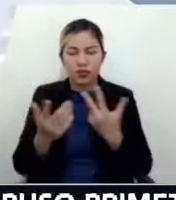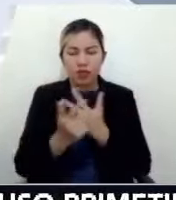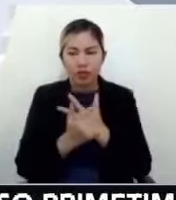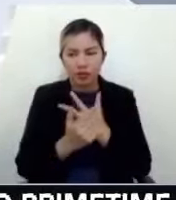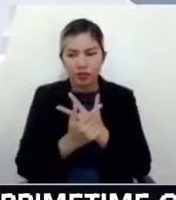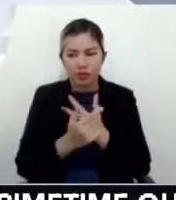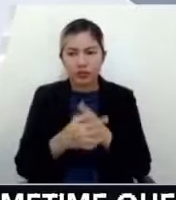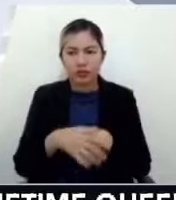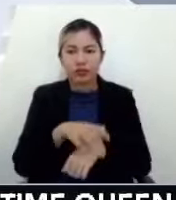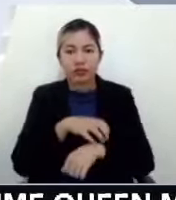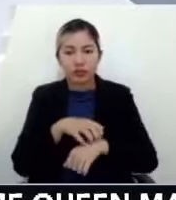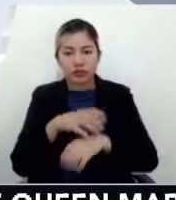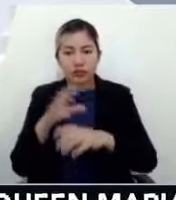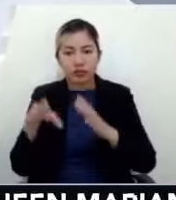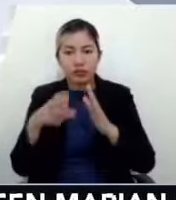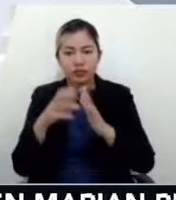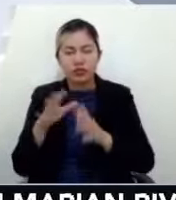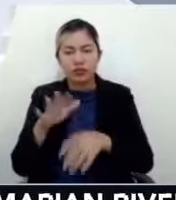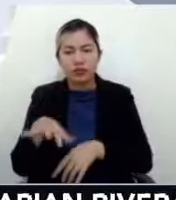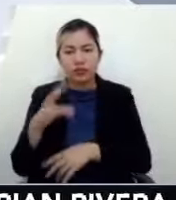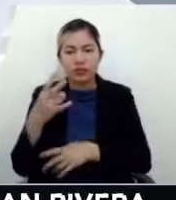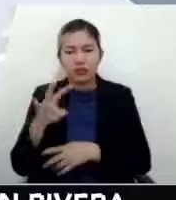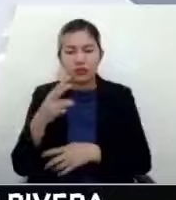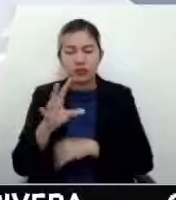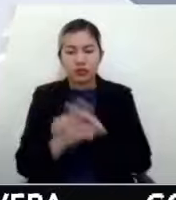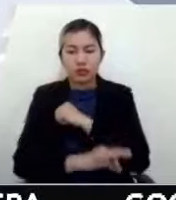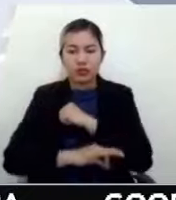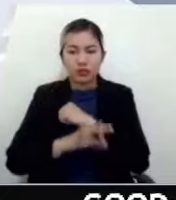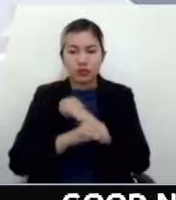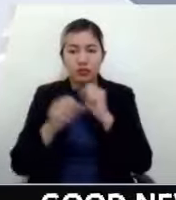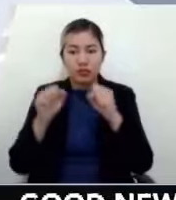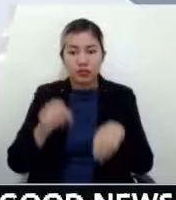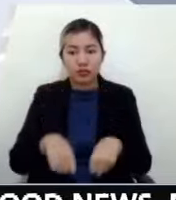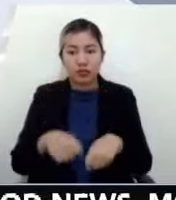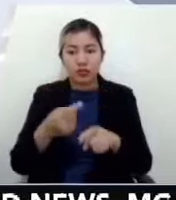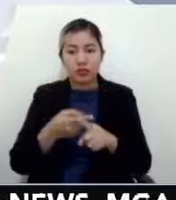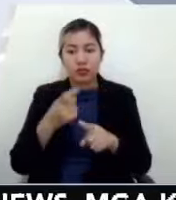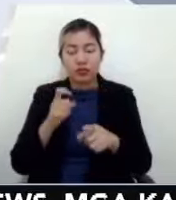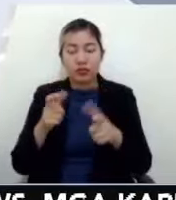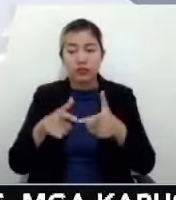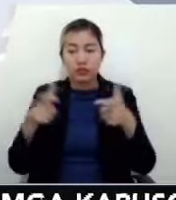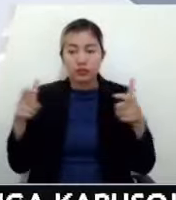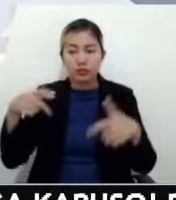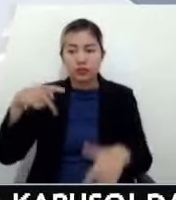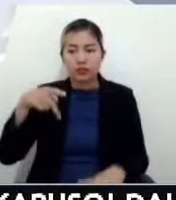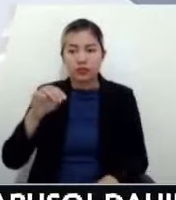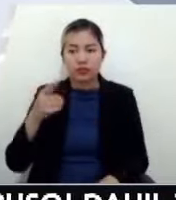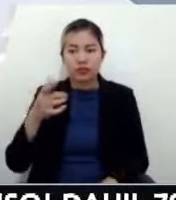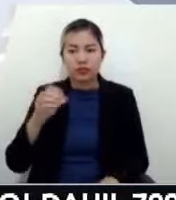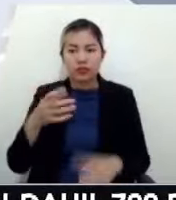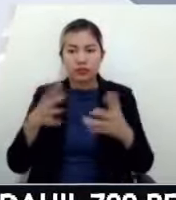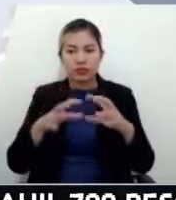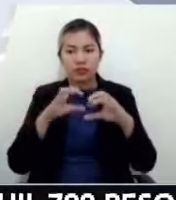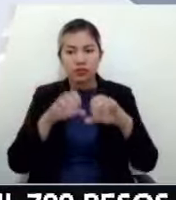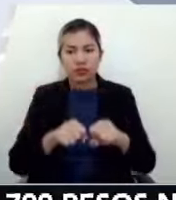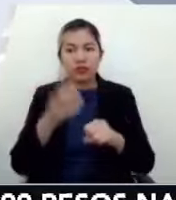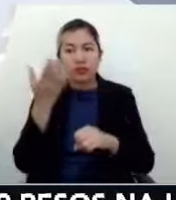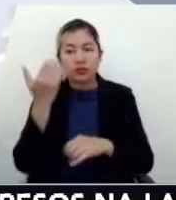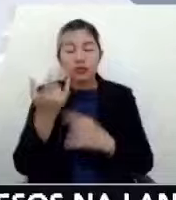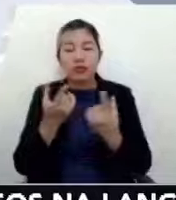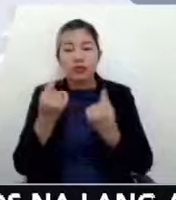naman, 17 banyaga na posibleng galing daw sa mas malalaking Pogo ang arestado dahil sangkot umano sa hacking at iba't ibang